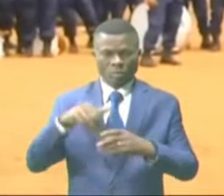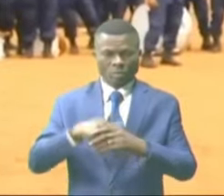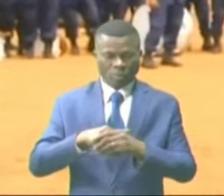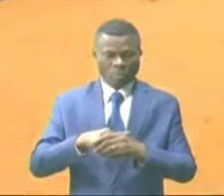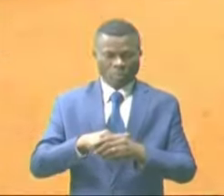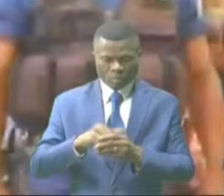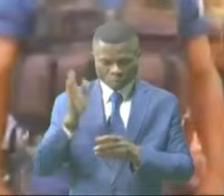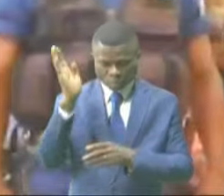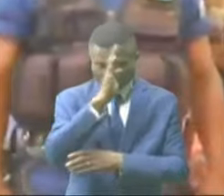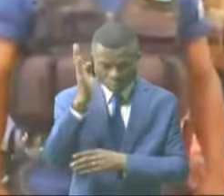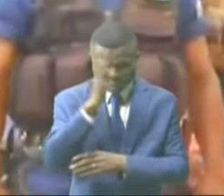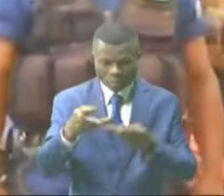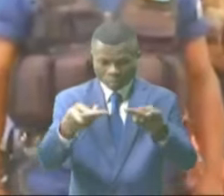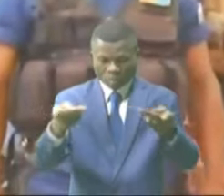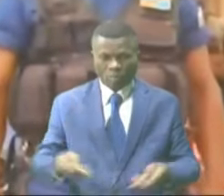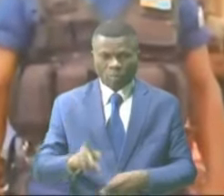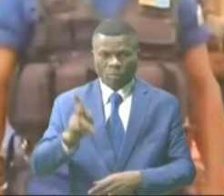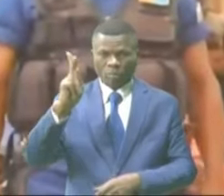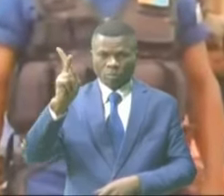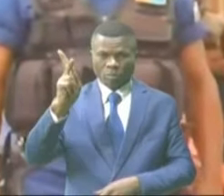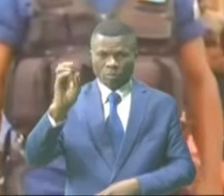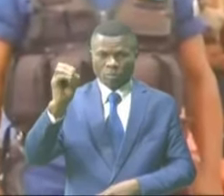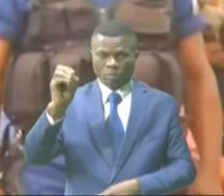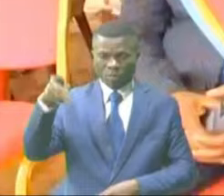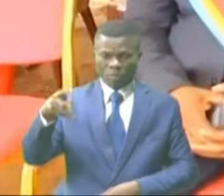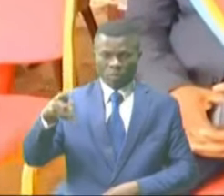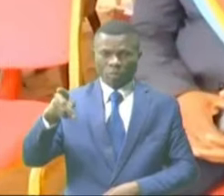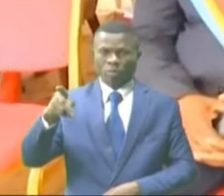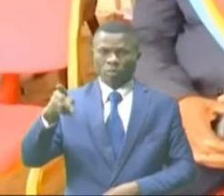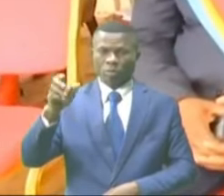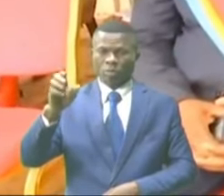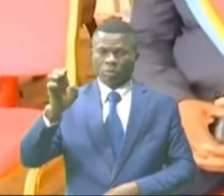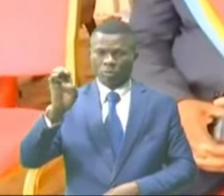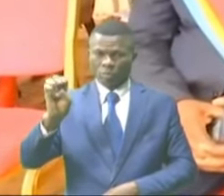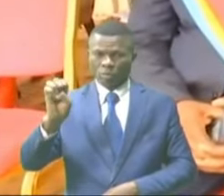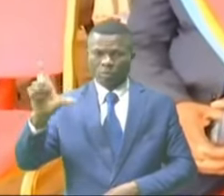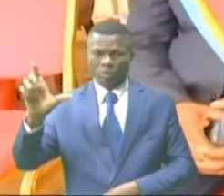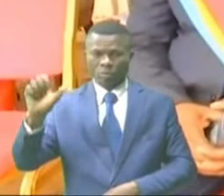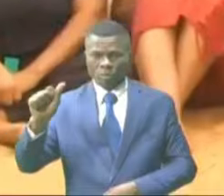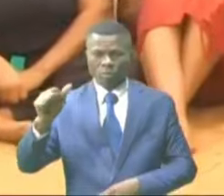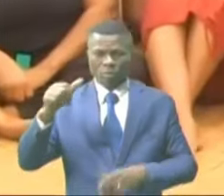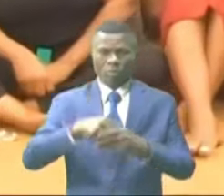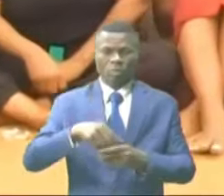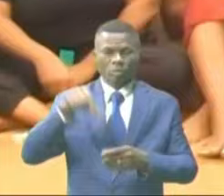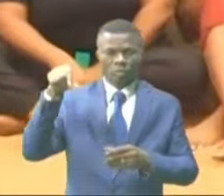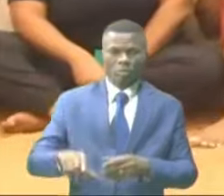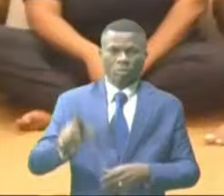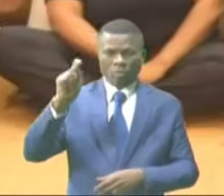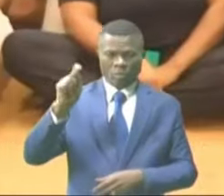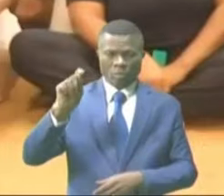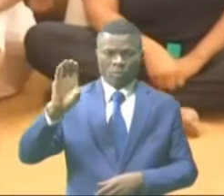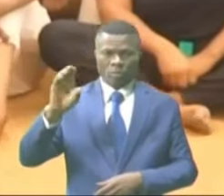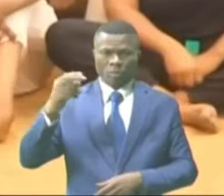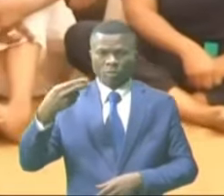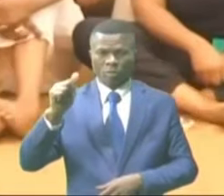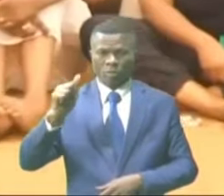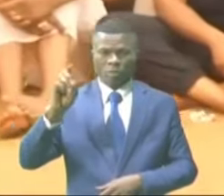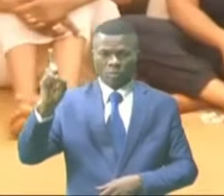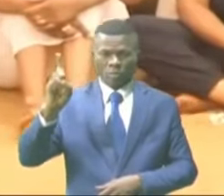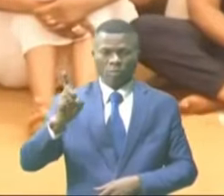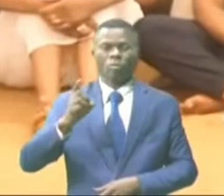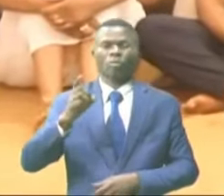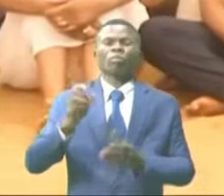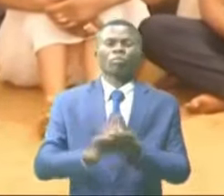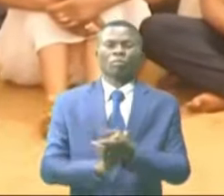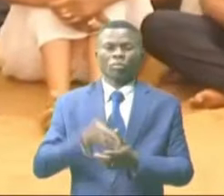parade tenue au terrain Kopela, au quartier Tchad, dans la commune de Mongafula. Ces bandits à main armée, ces koulounas et voleurs